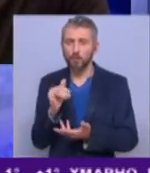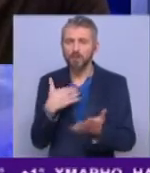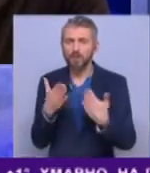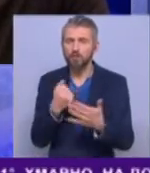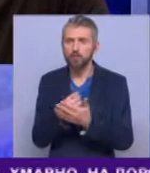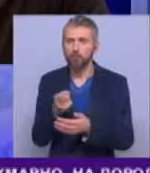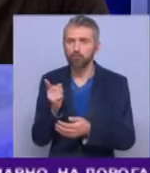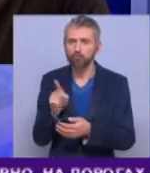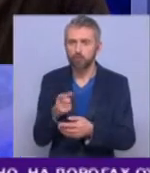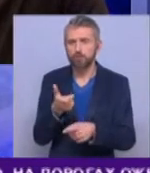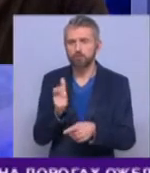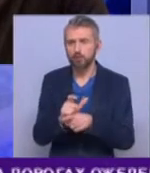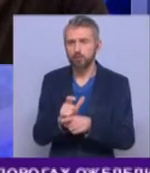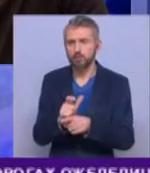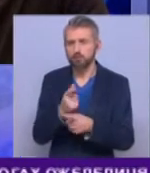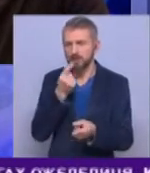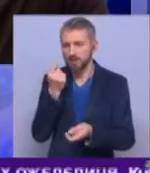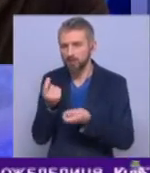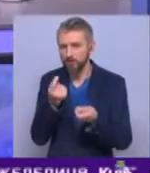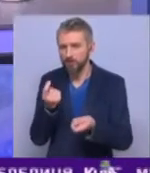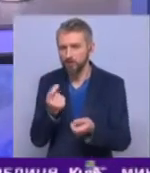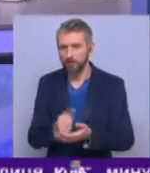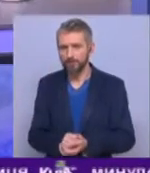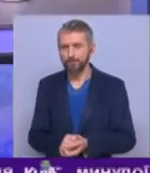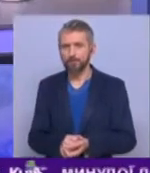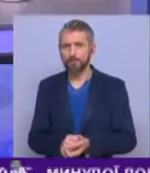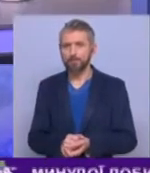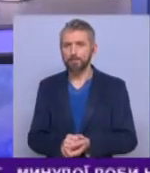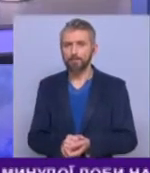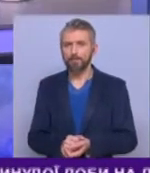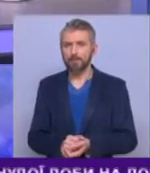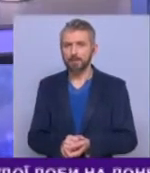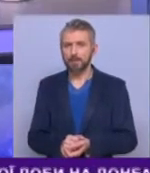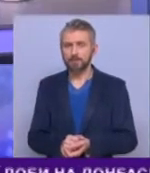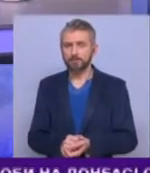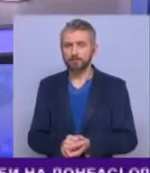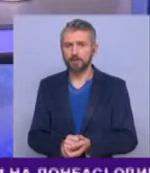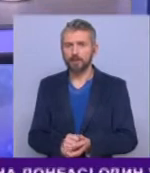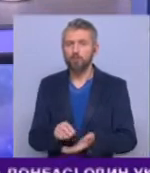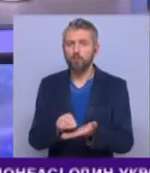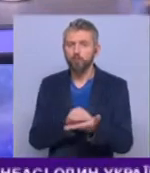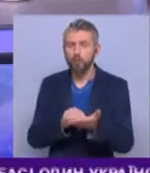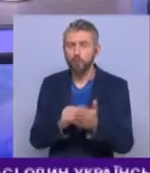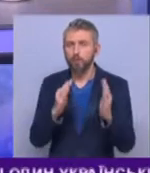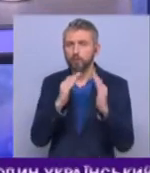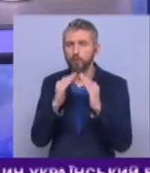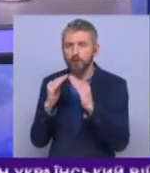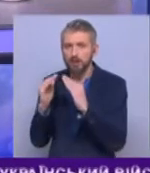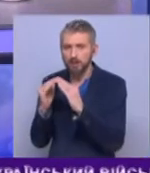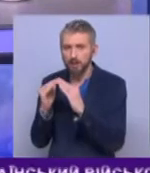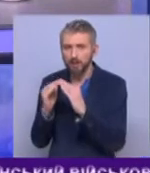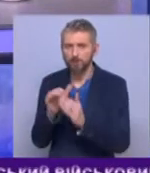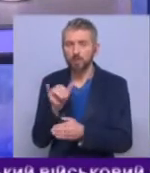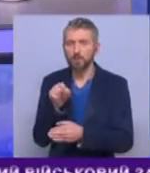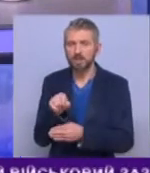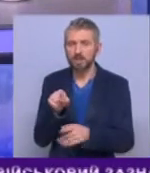до цього досить таки прискіпливіше. Да? Знову ж таки, повторюся, да, будинки, у